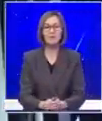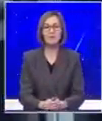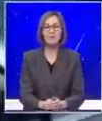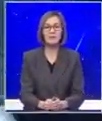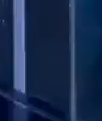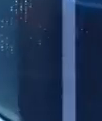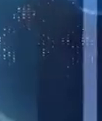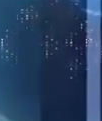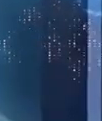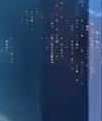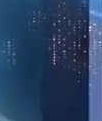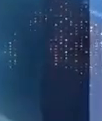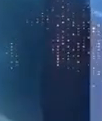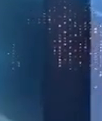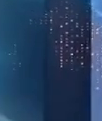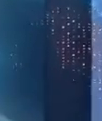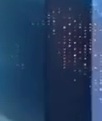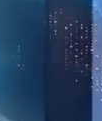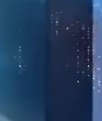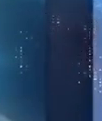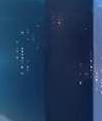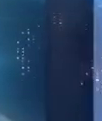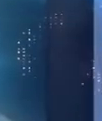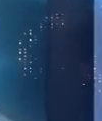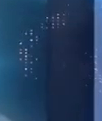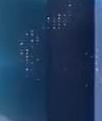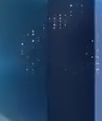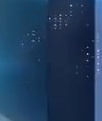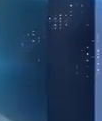Хамит, Айсұлу Жандосова, Бекжан Кенжебай, Жетісу арнасы, Алматы облысынан.